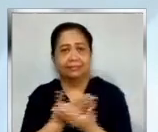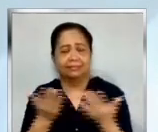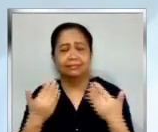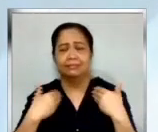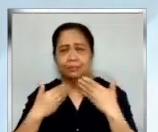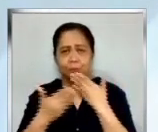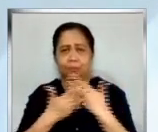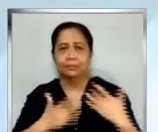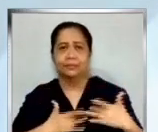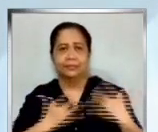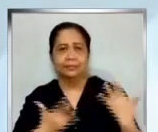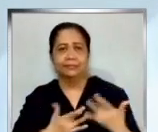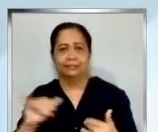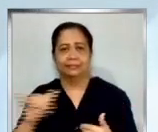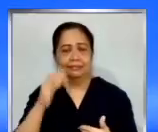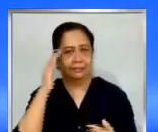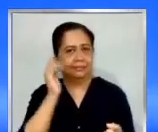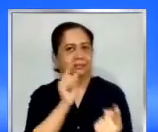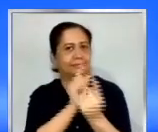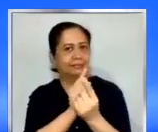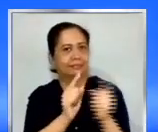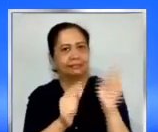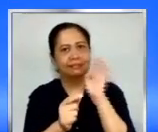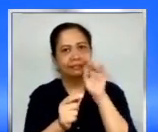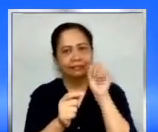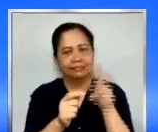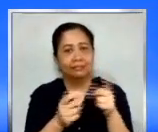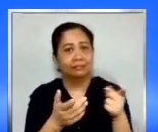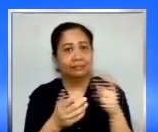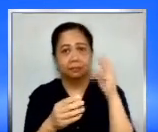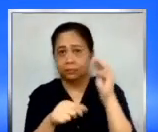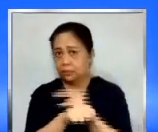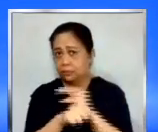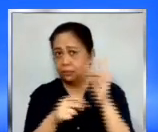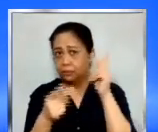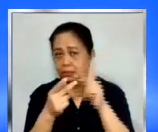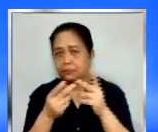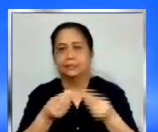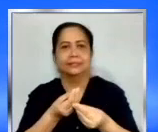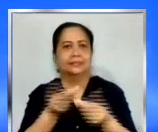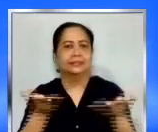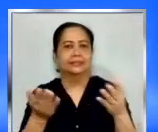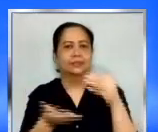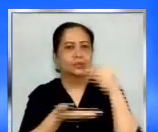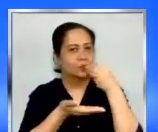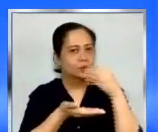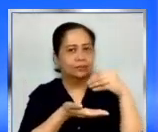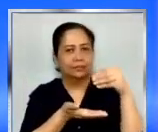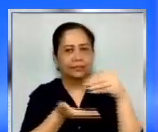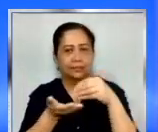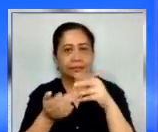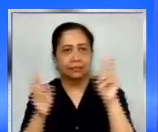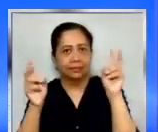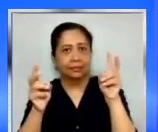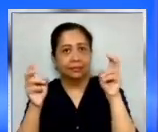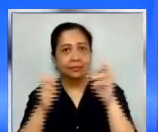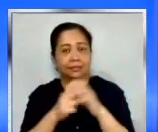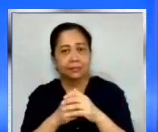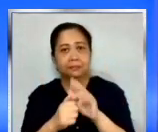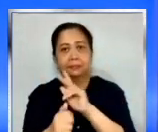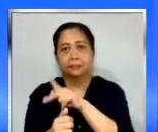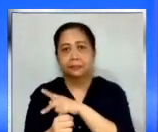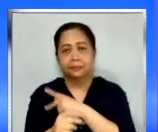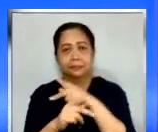loob, gaya po ng nakilala naming magkapatid. Ang kanilang misyon, maghatid ng pagkain, yung mga tinatawag na personal